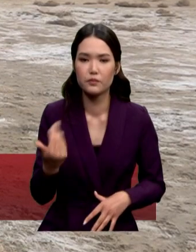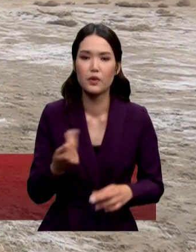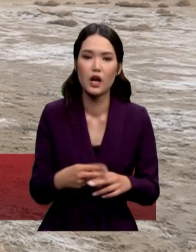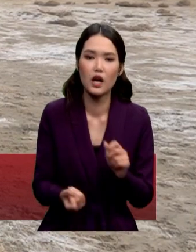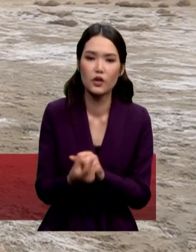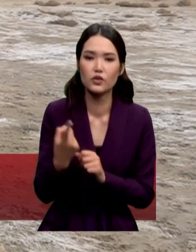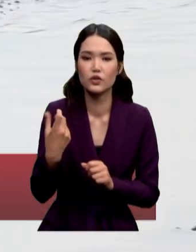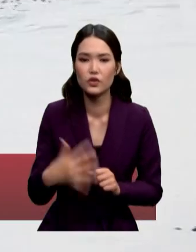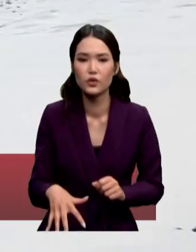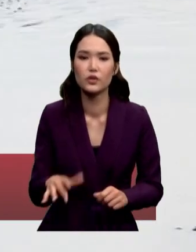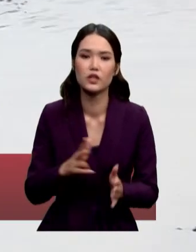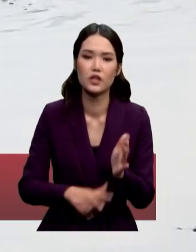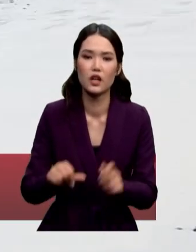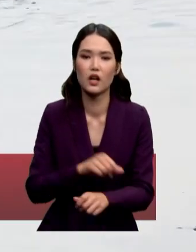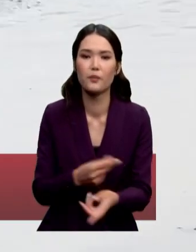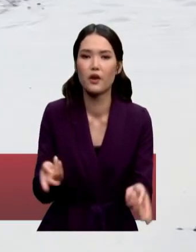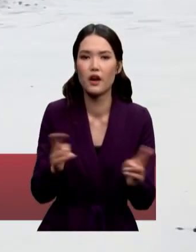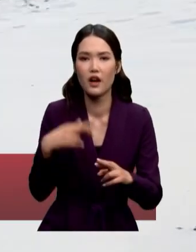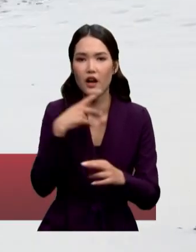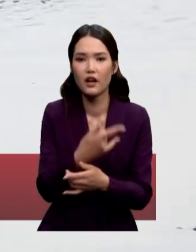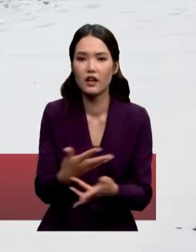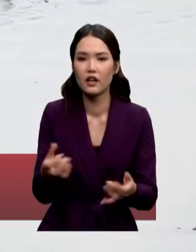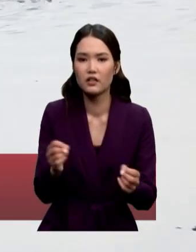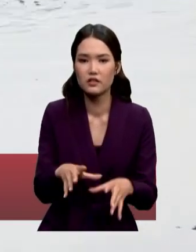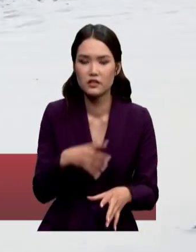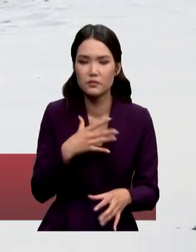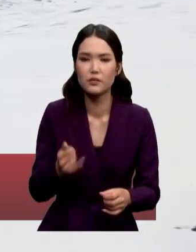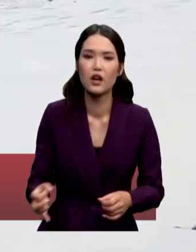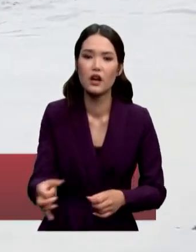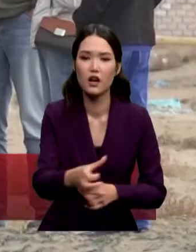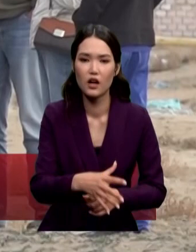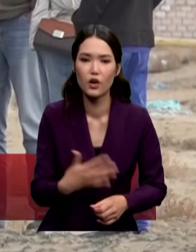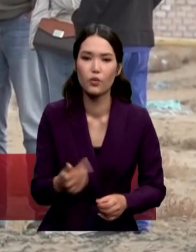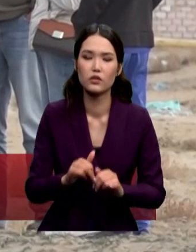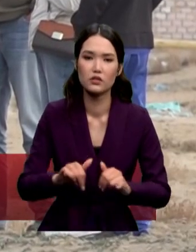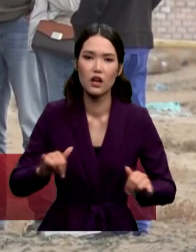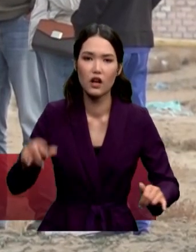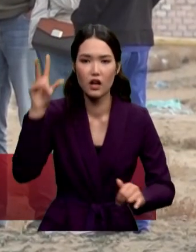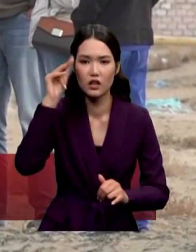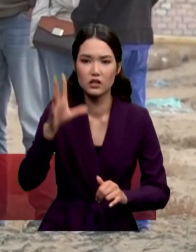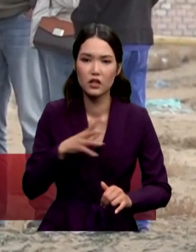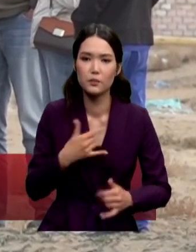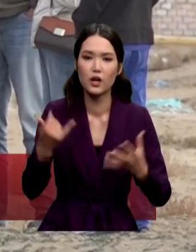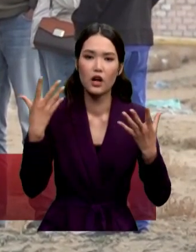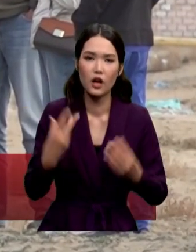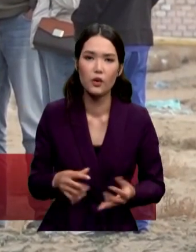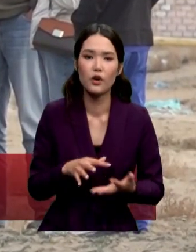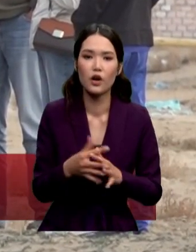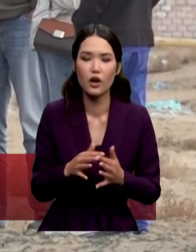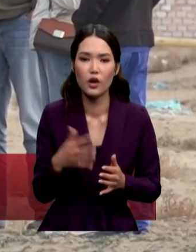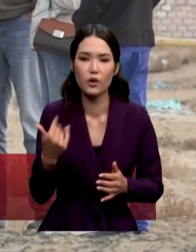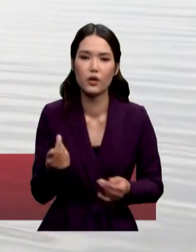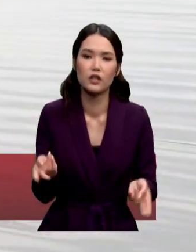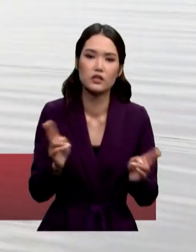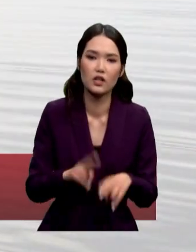шығатын 150 текше метр қалдық суға есептелген. Кейін айнала үй салынып, халық саны өсе бастаған. Бүгінде тәулігіне 1000 текше метр